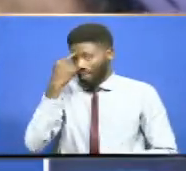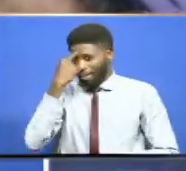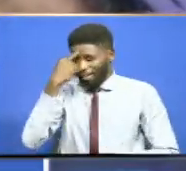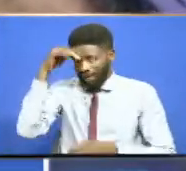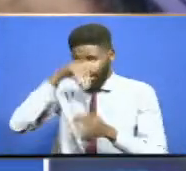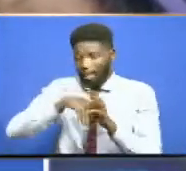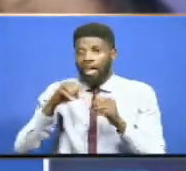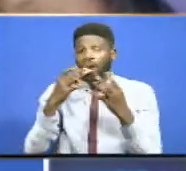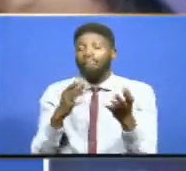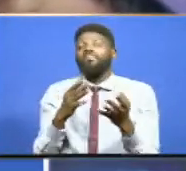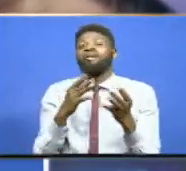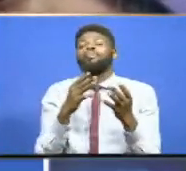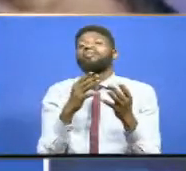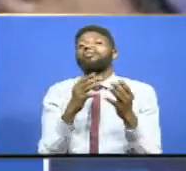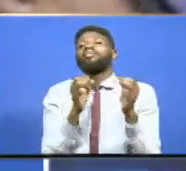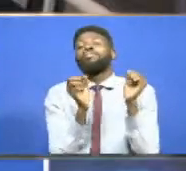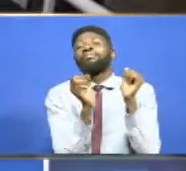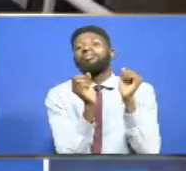kuwa